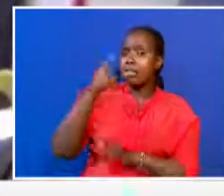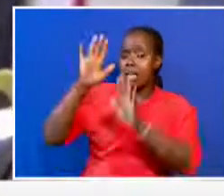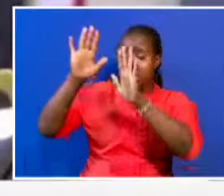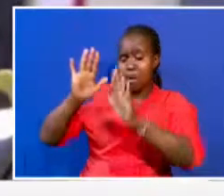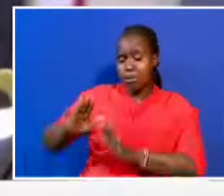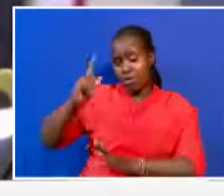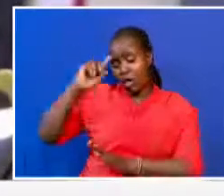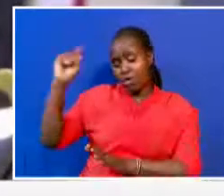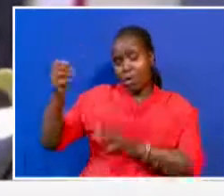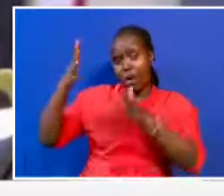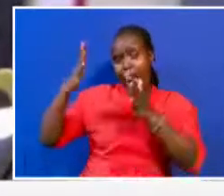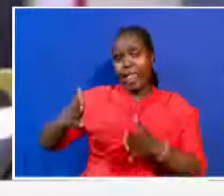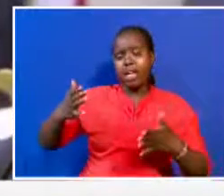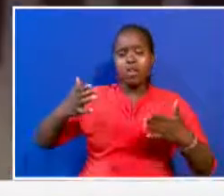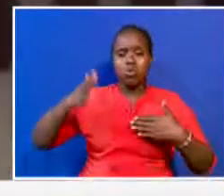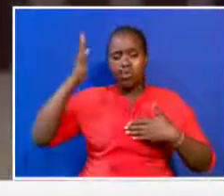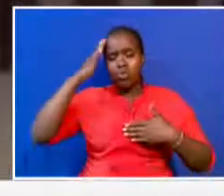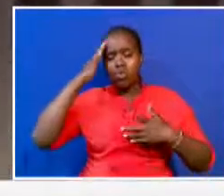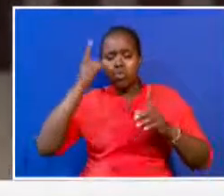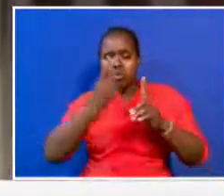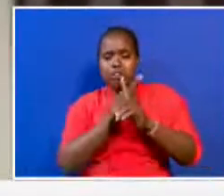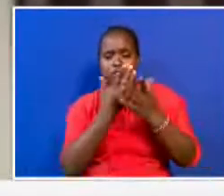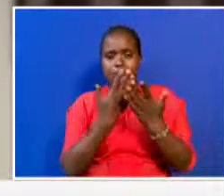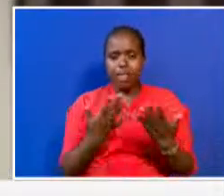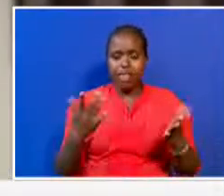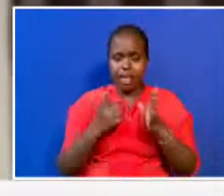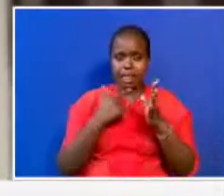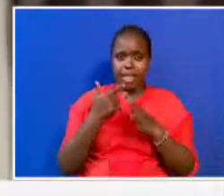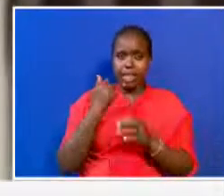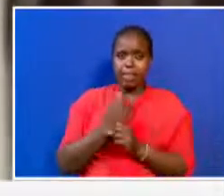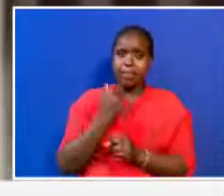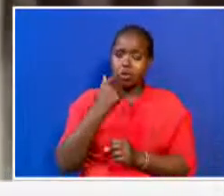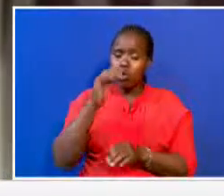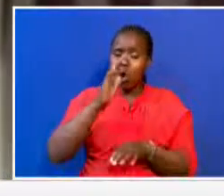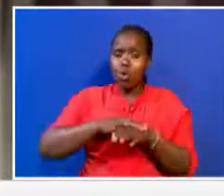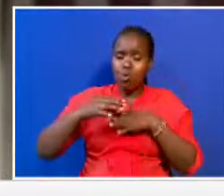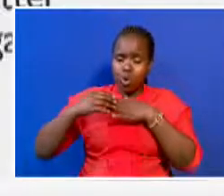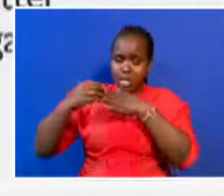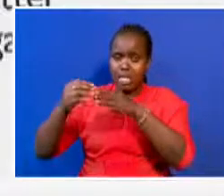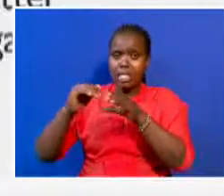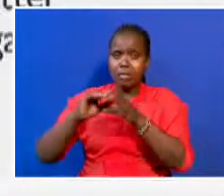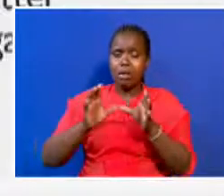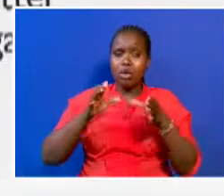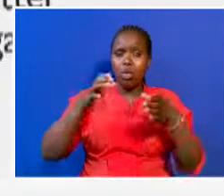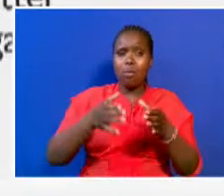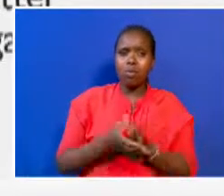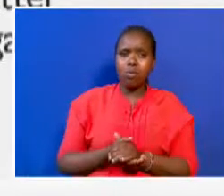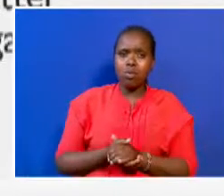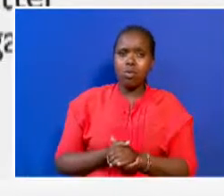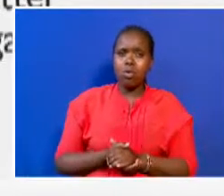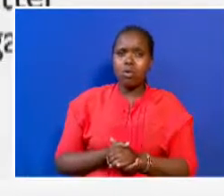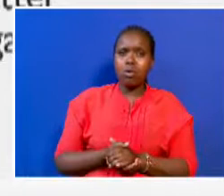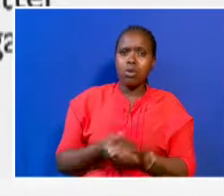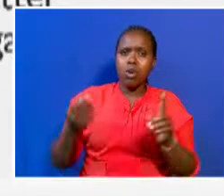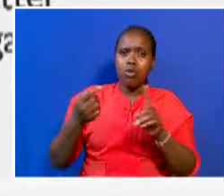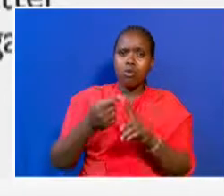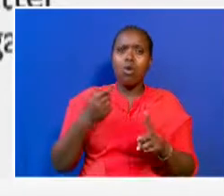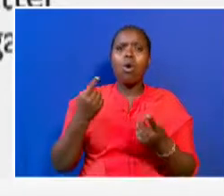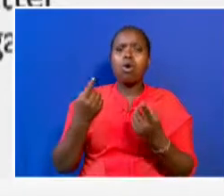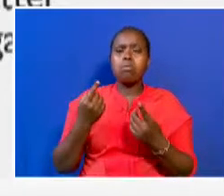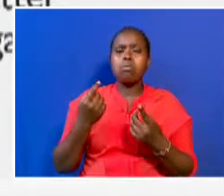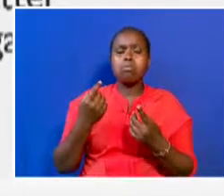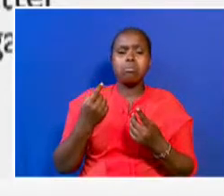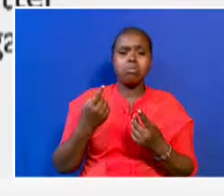wa wananchi kuwa na uwezo wa kubaini mambo tofauti ili kuhakikisha uongozi bora katika jamii. We cannot save a people from oppressive,